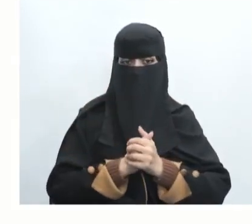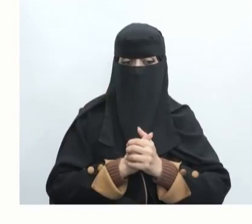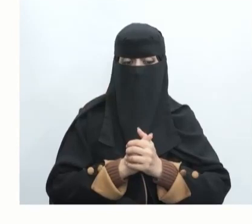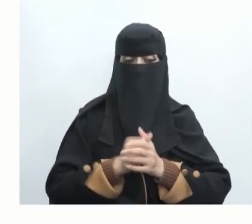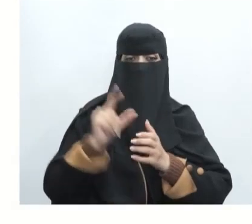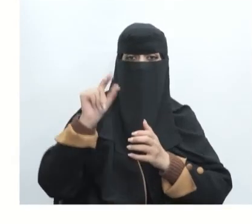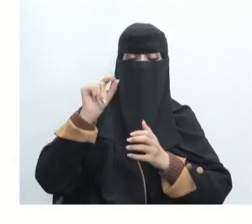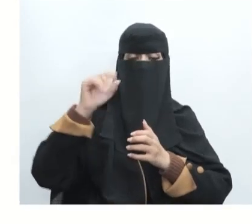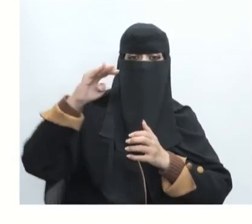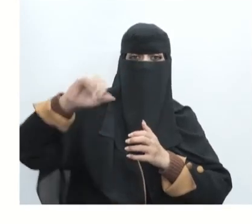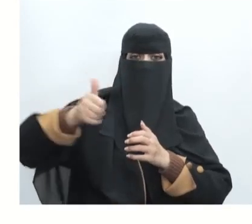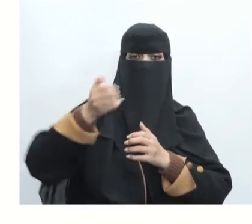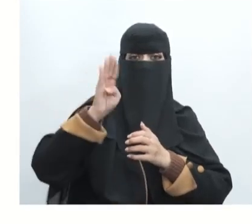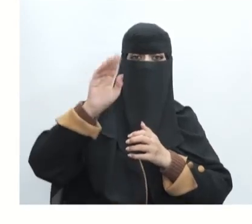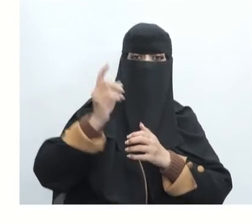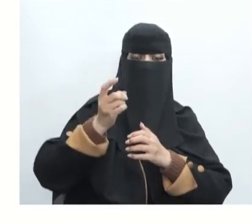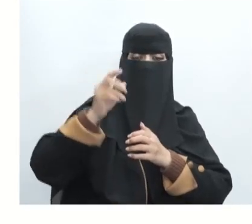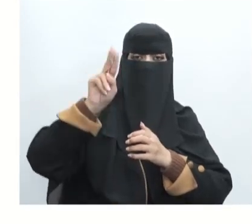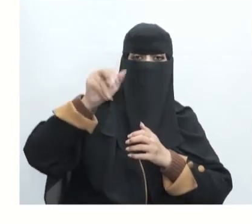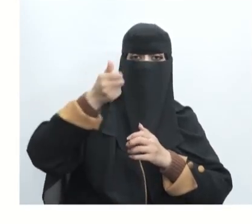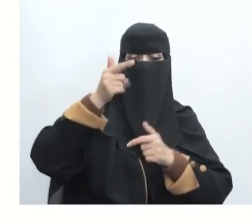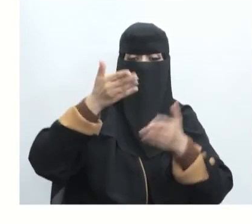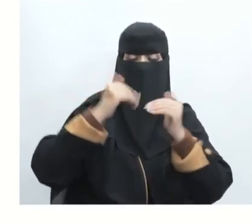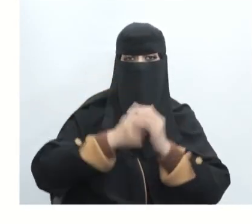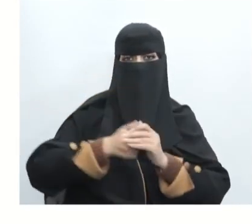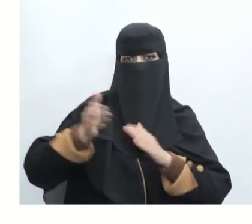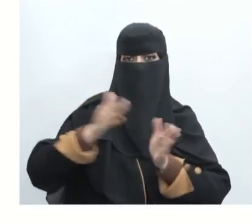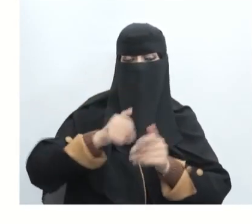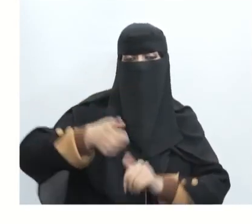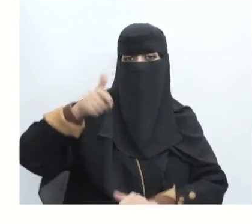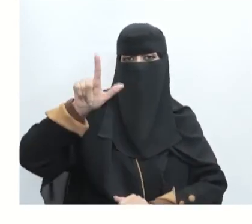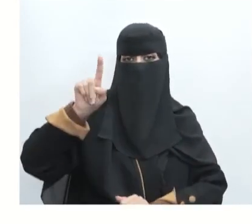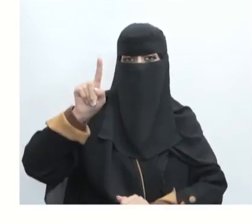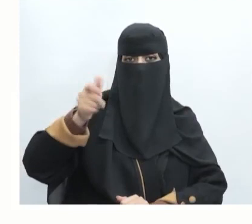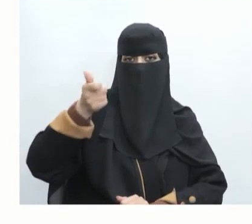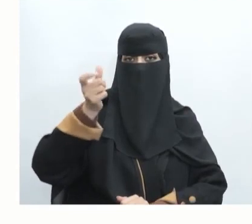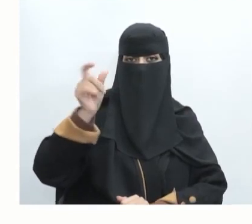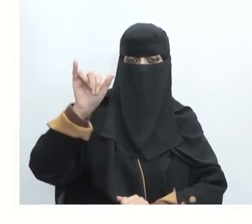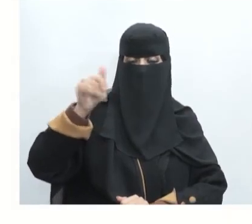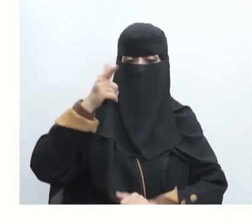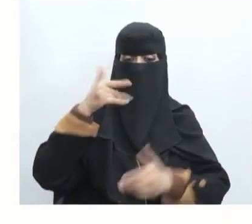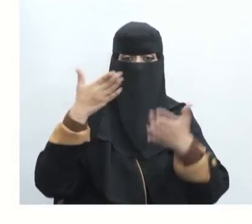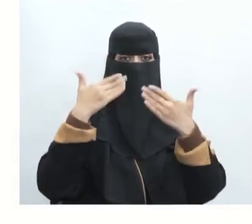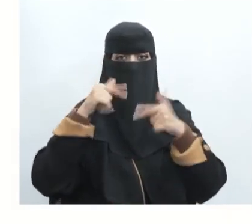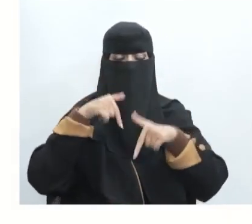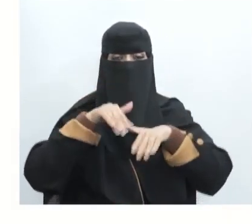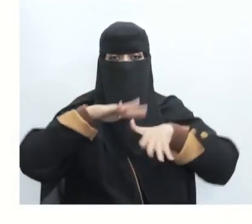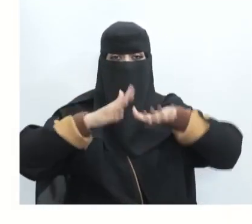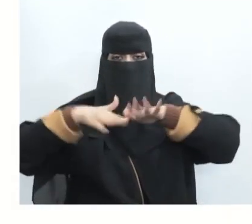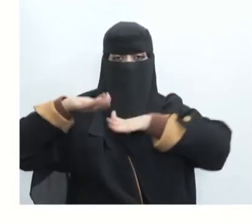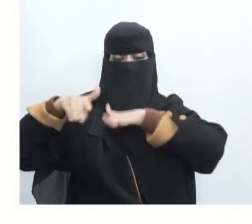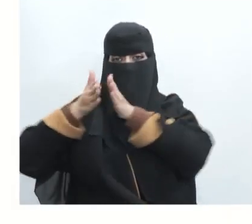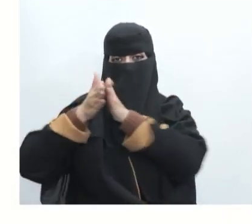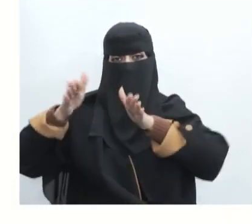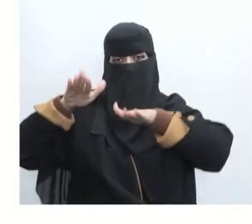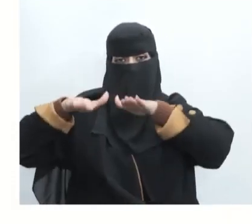ممتازين هي جاكرتا البانيا ابناء وبنات الطلاب مناخها ممتازين مناخ البحر